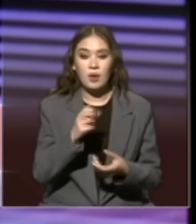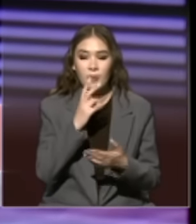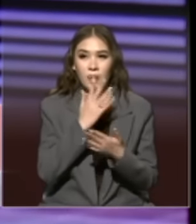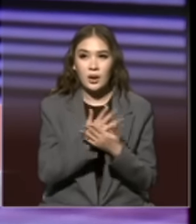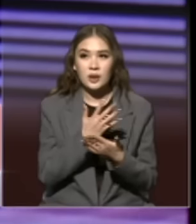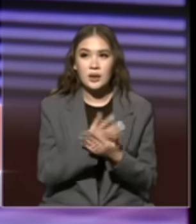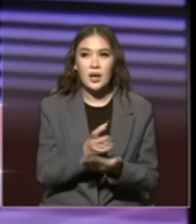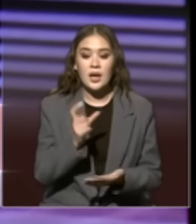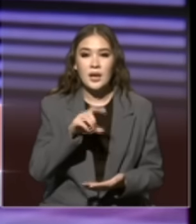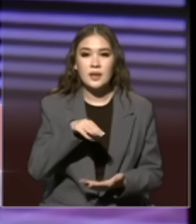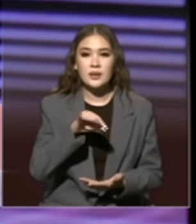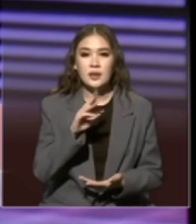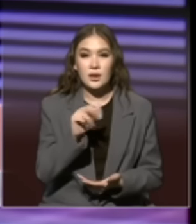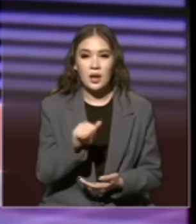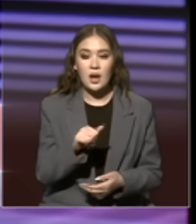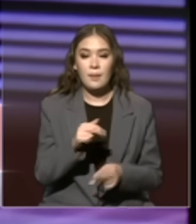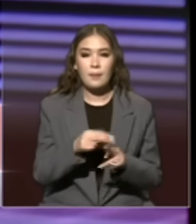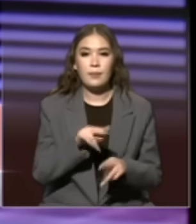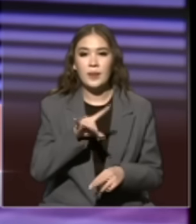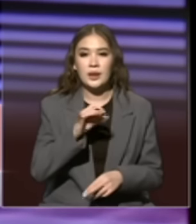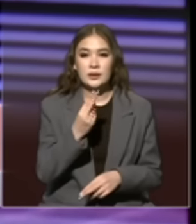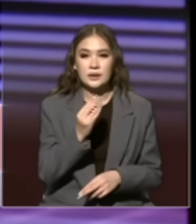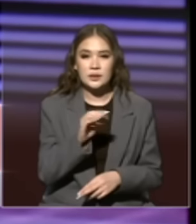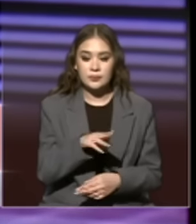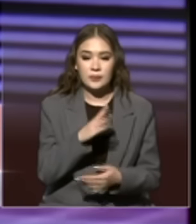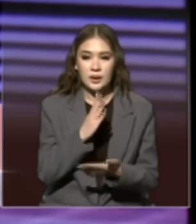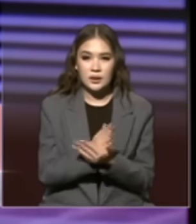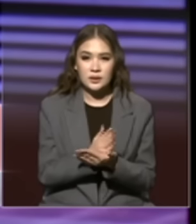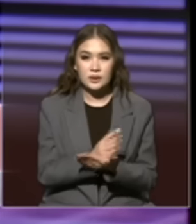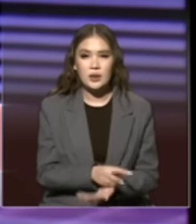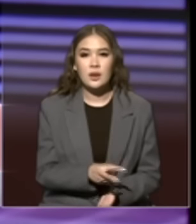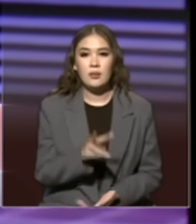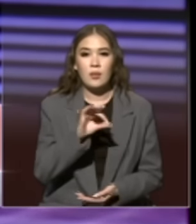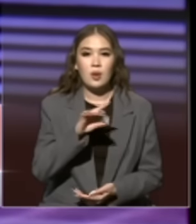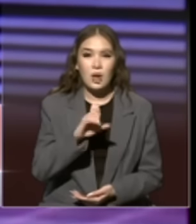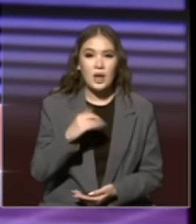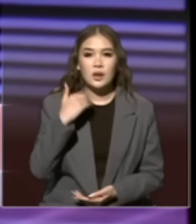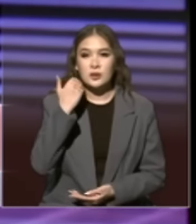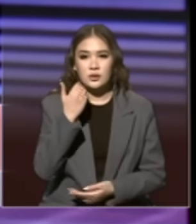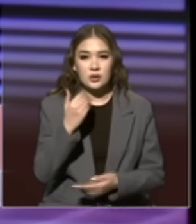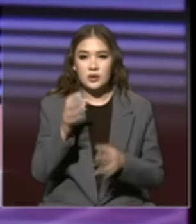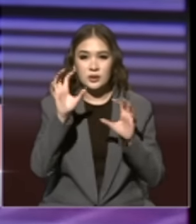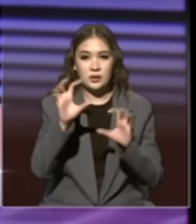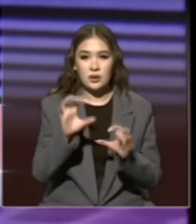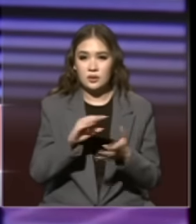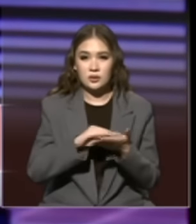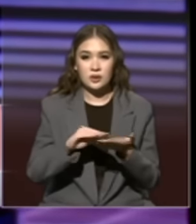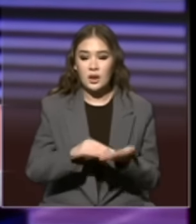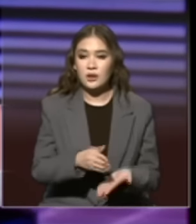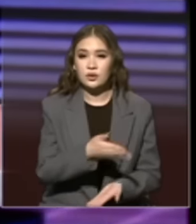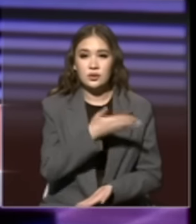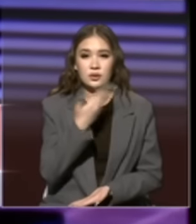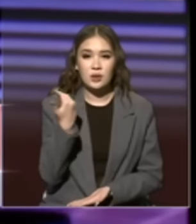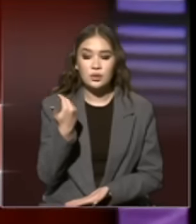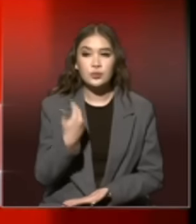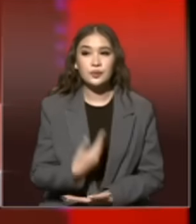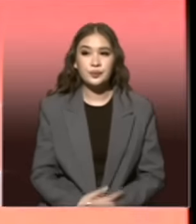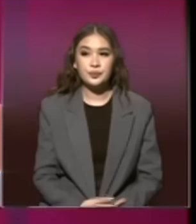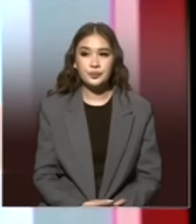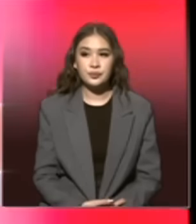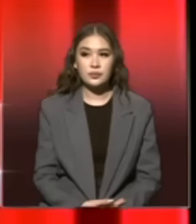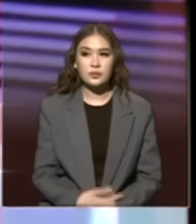арналған этикалық принцип бар. Ар деген, мораль деген, ұят деген ол жазылмаған заң болып саналады. Ал енді